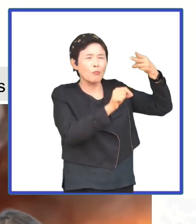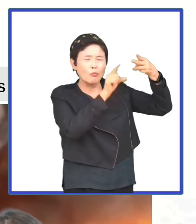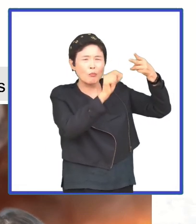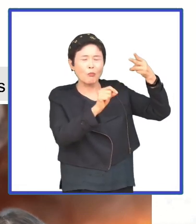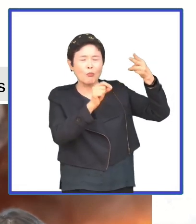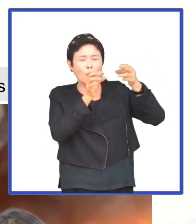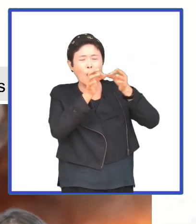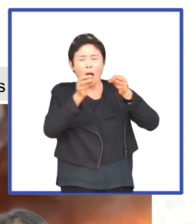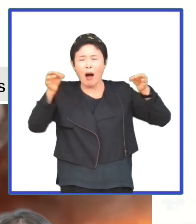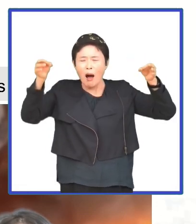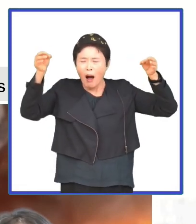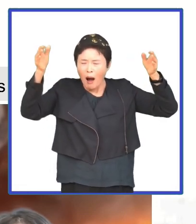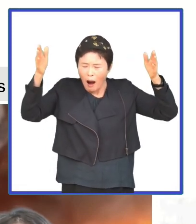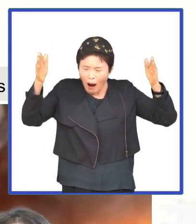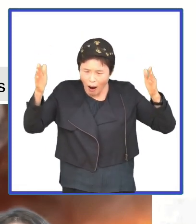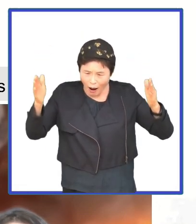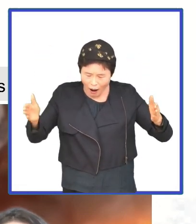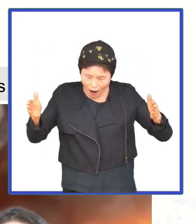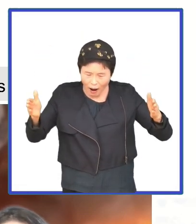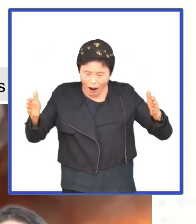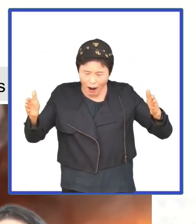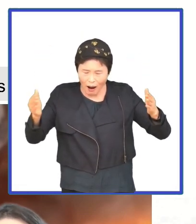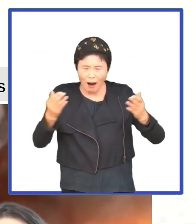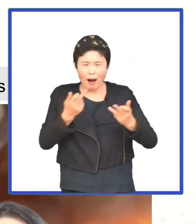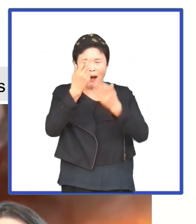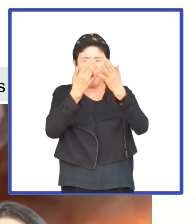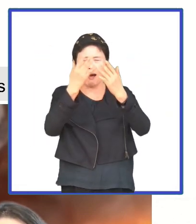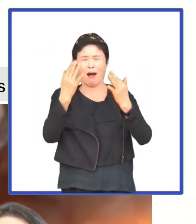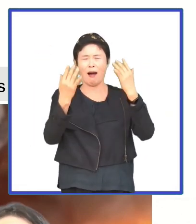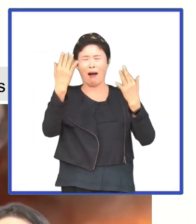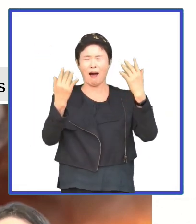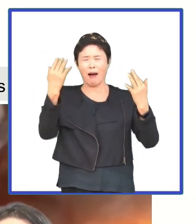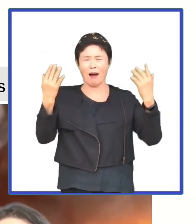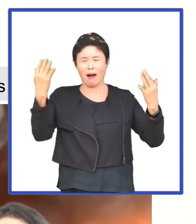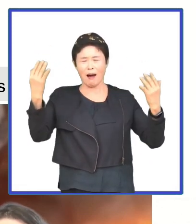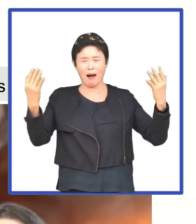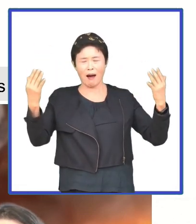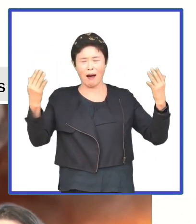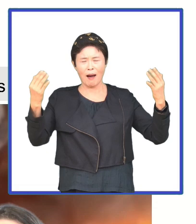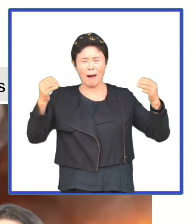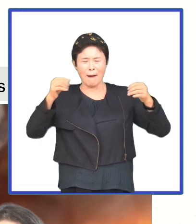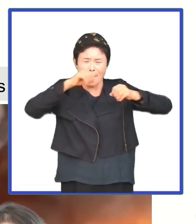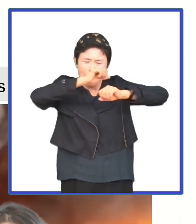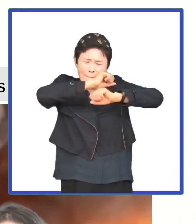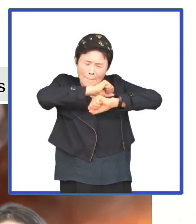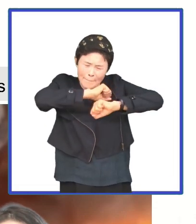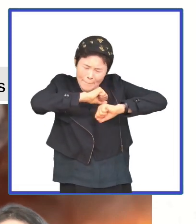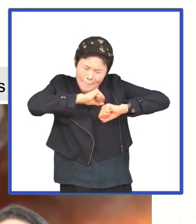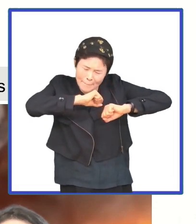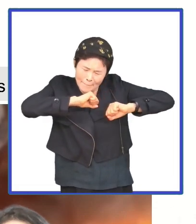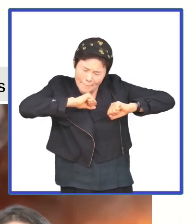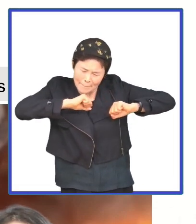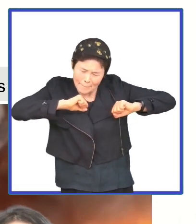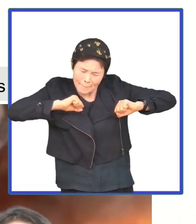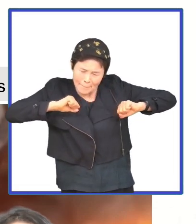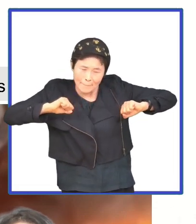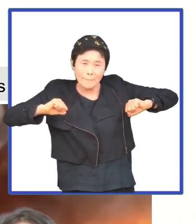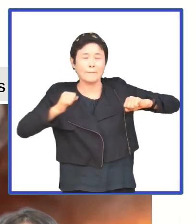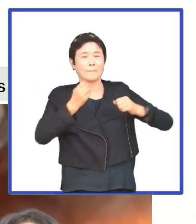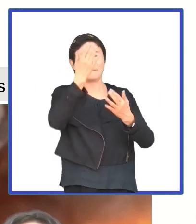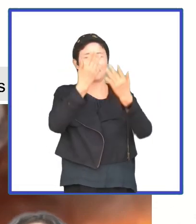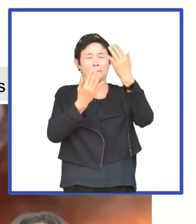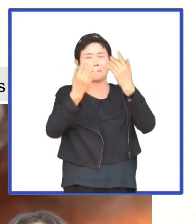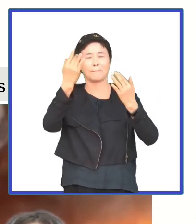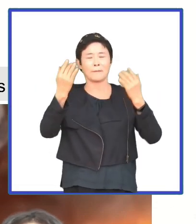장기간에 이어진 대규모의 화재였어요. 한반도 면적의 약 85%의 산림이 불에 탔고 호주 숲